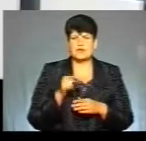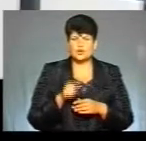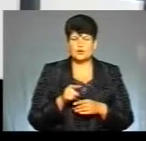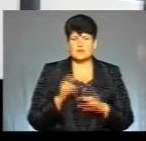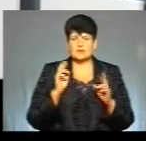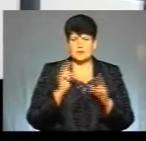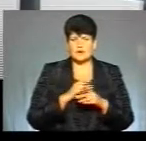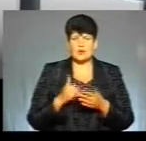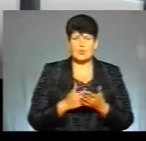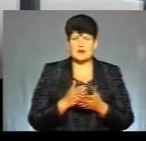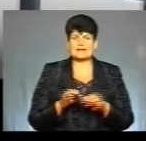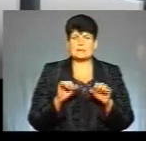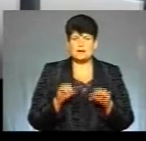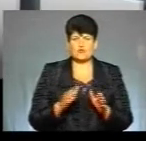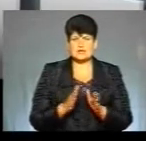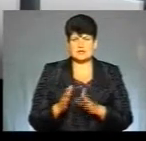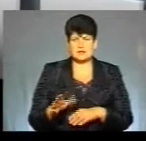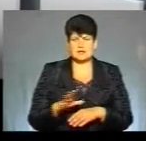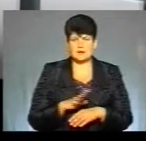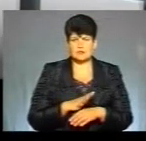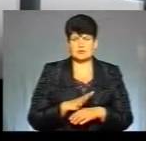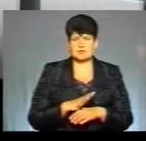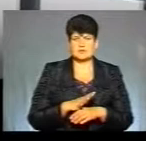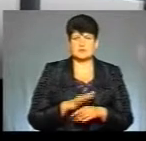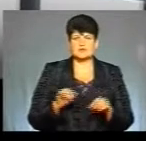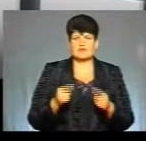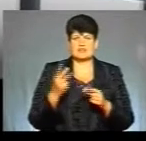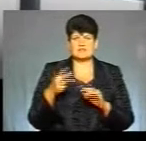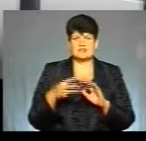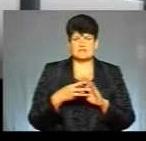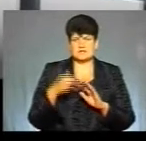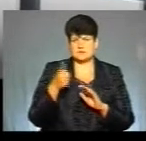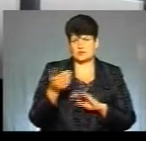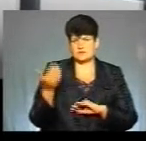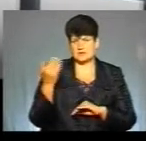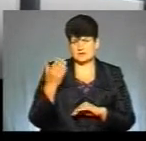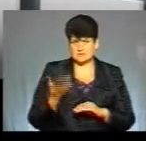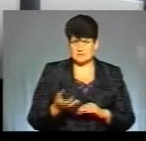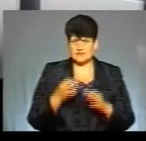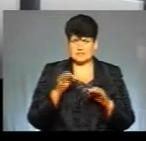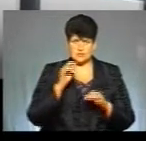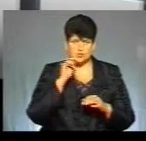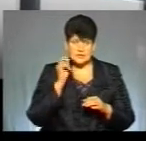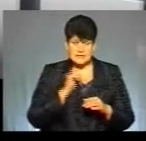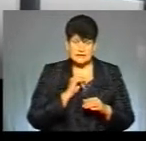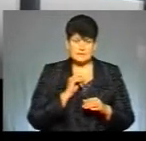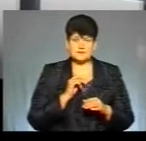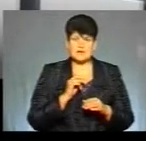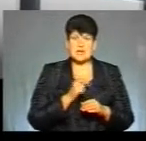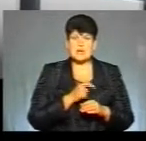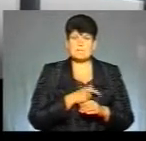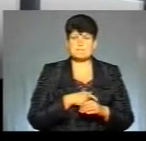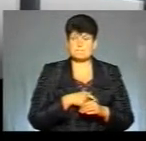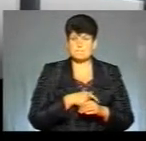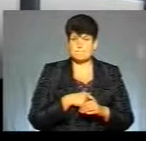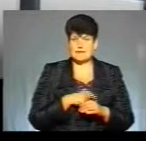недосконалої політико-правової системи, яка сформувалася за 28 років незалежності України. І мандат депутата Верховної